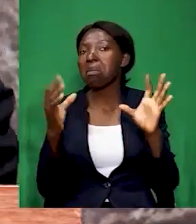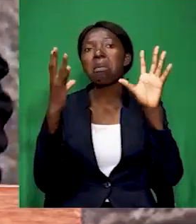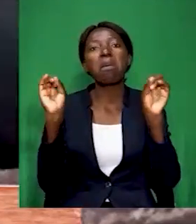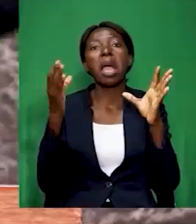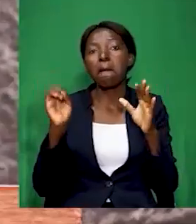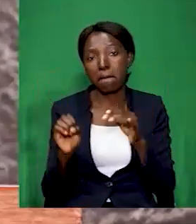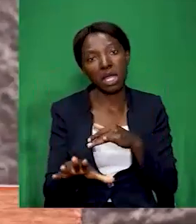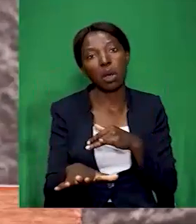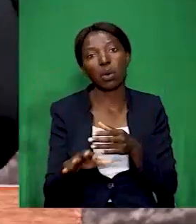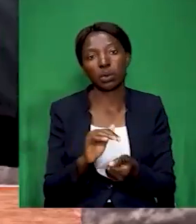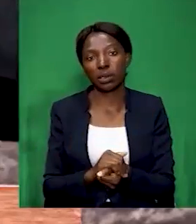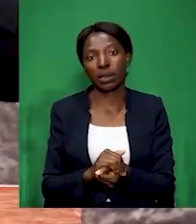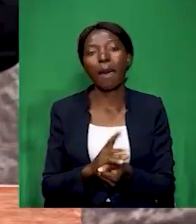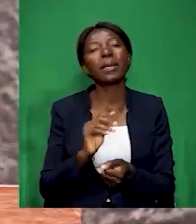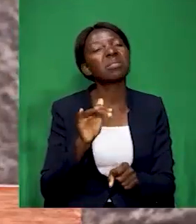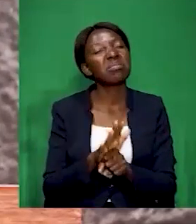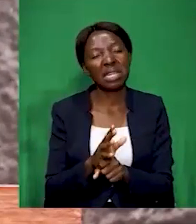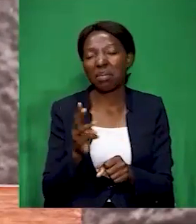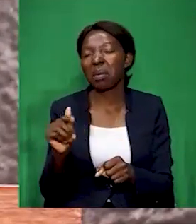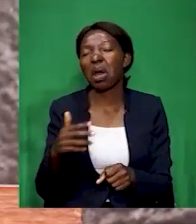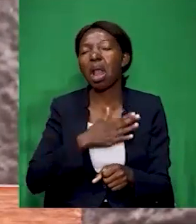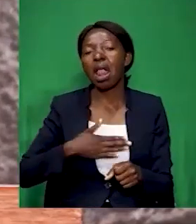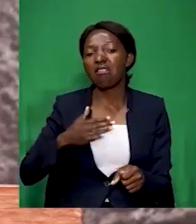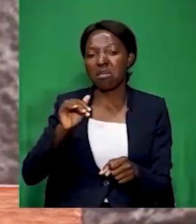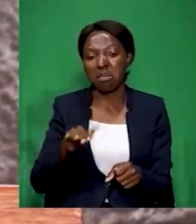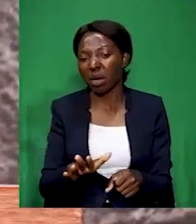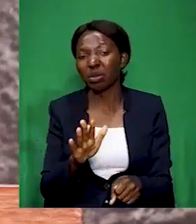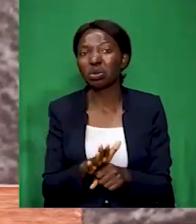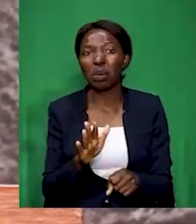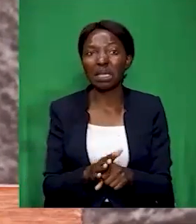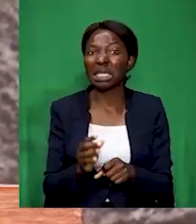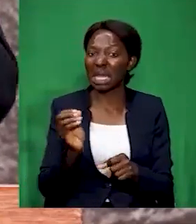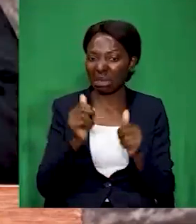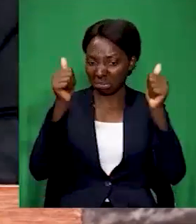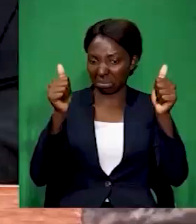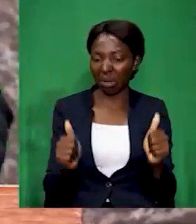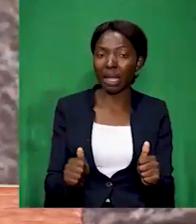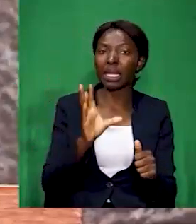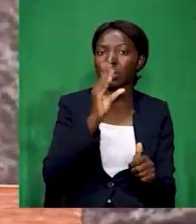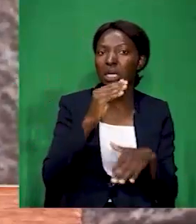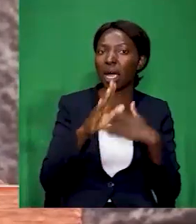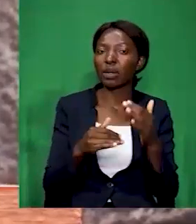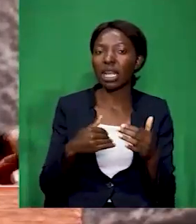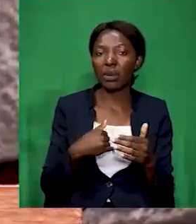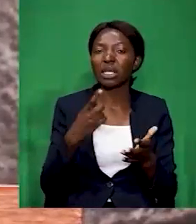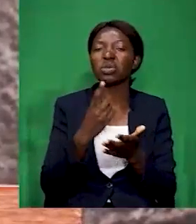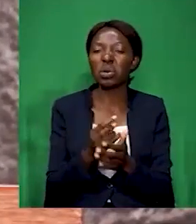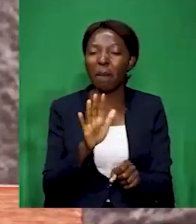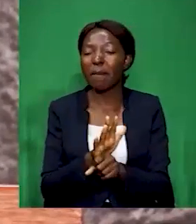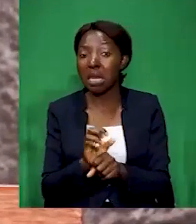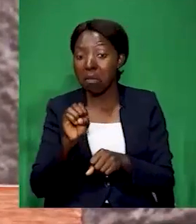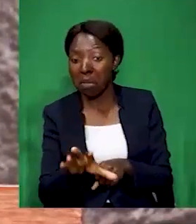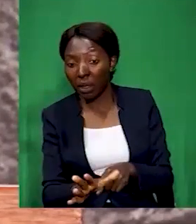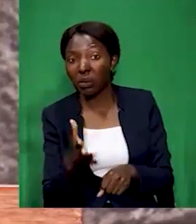ano vanotungamidza minana mberi vanoisa zvibhakani zvine zvakanzi minana kwete Kristu havaisi zvibhakani